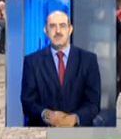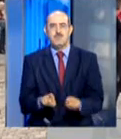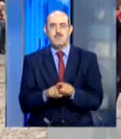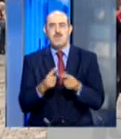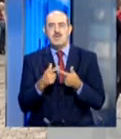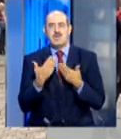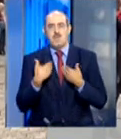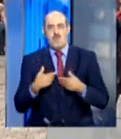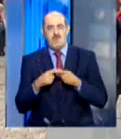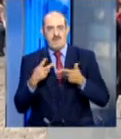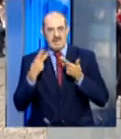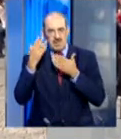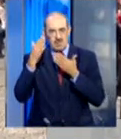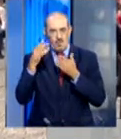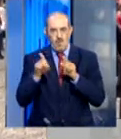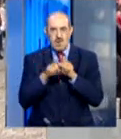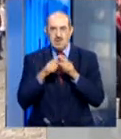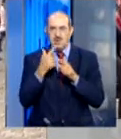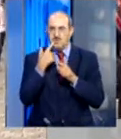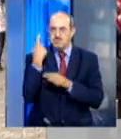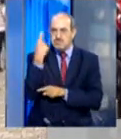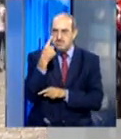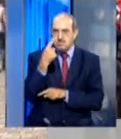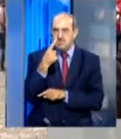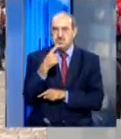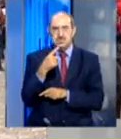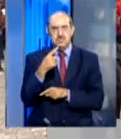الريف خصها تعرف واحد